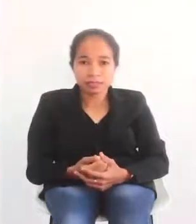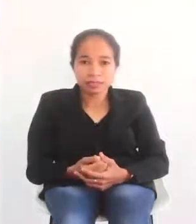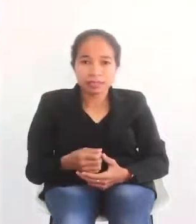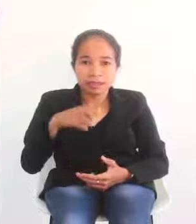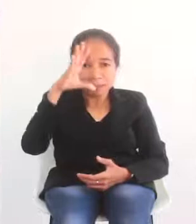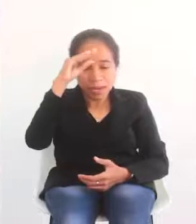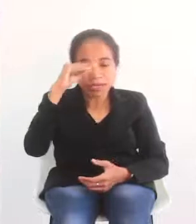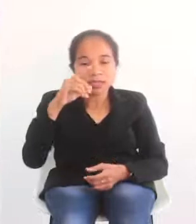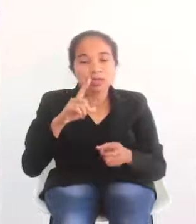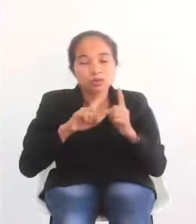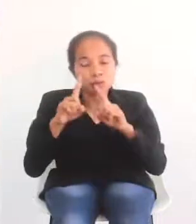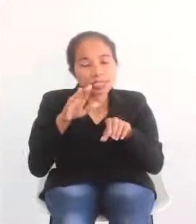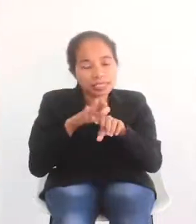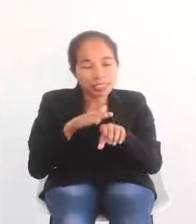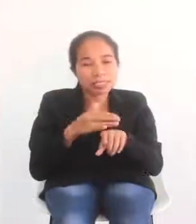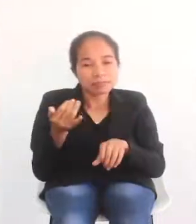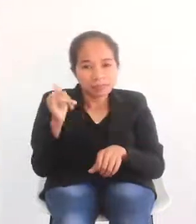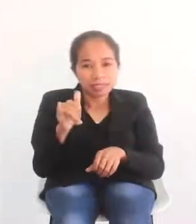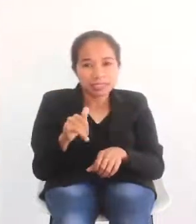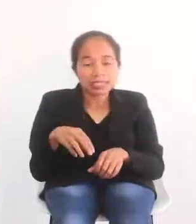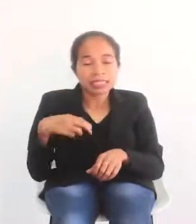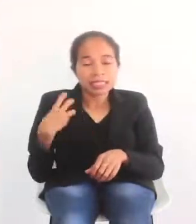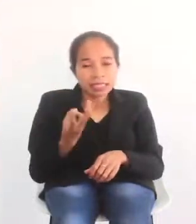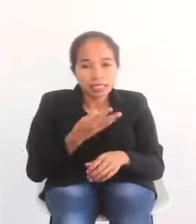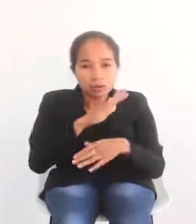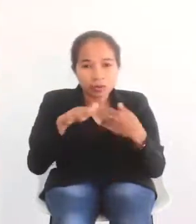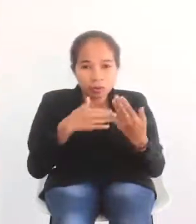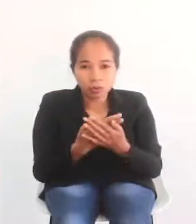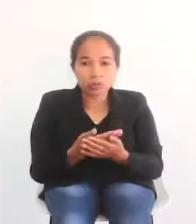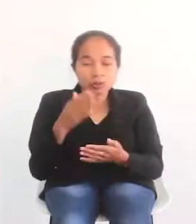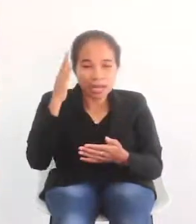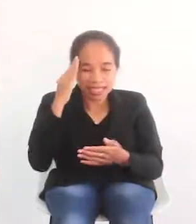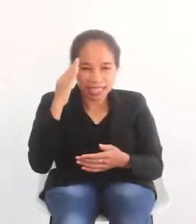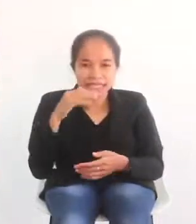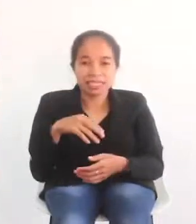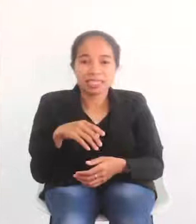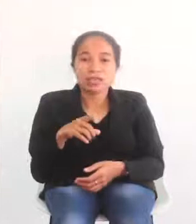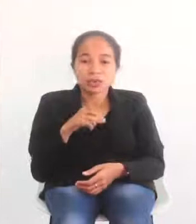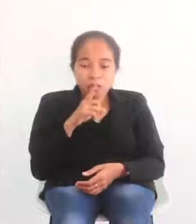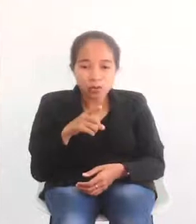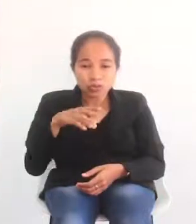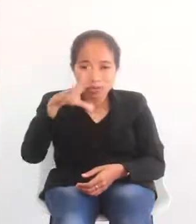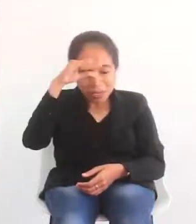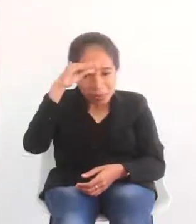Jacinto kulia ni neik basira. Ita hotu haten ona katak niamak Antoninu.